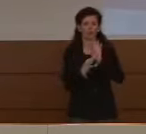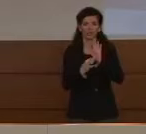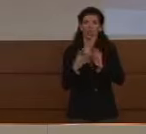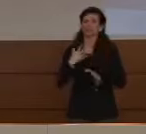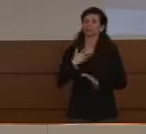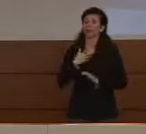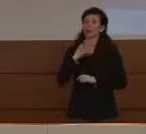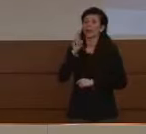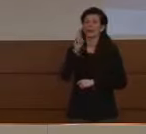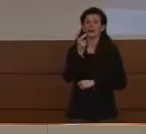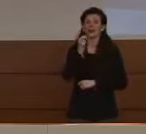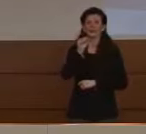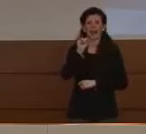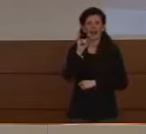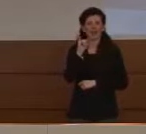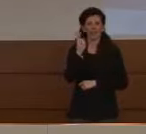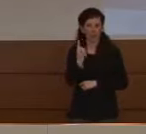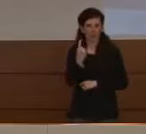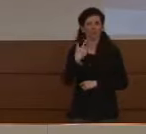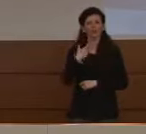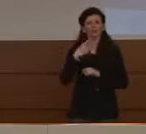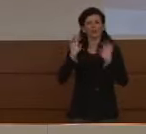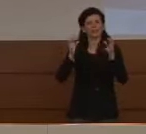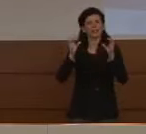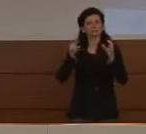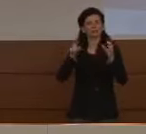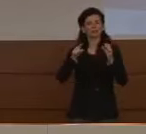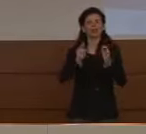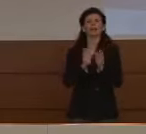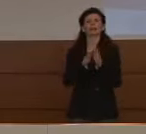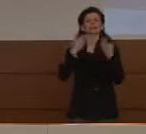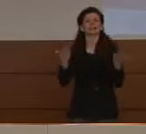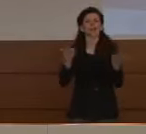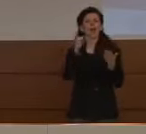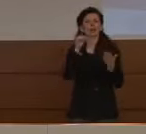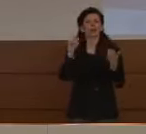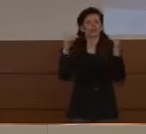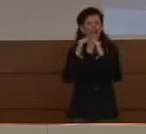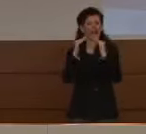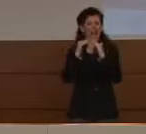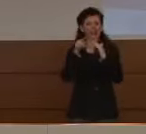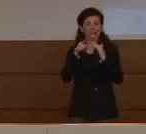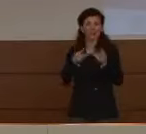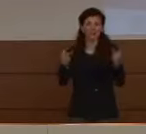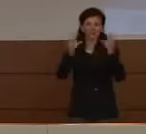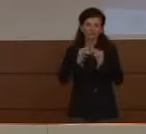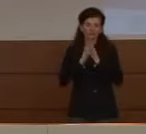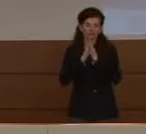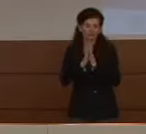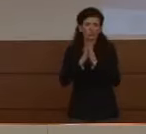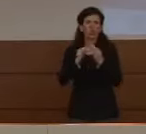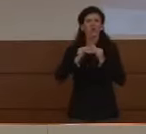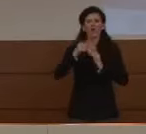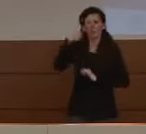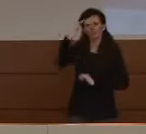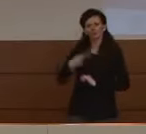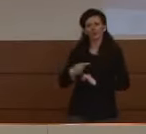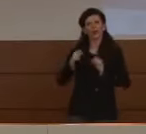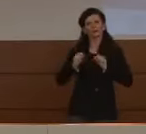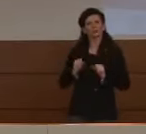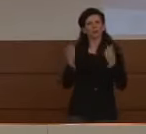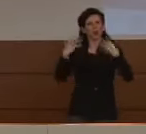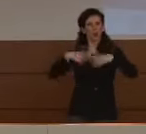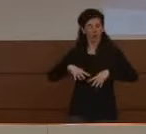rai uno che si chiama diario di casa in cui vengono ribadite le indicazioni per organizzare la giornata dei bambini